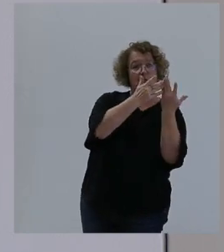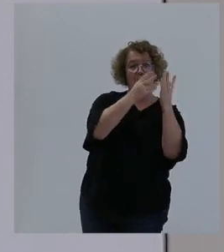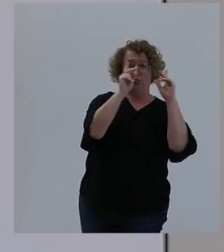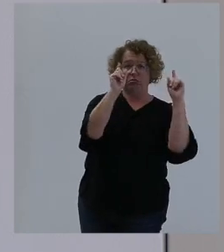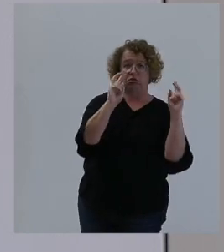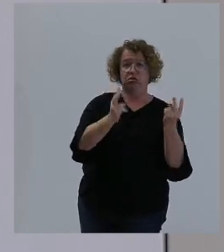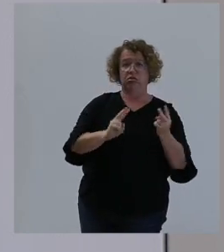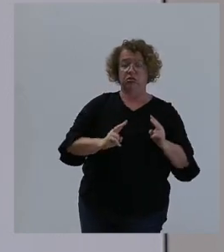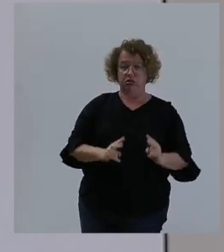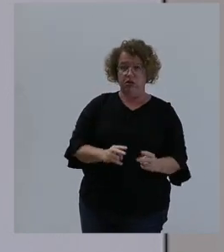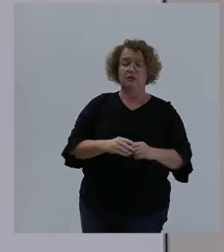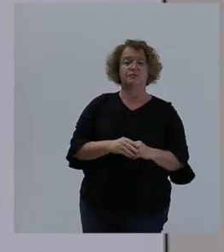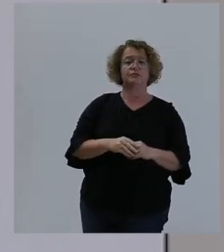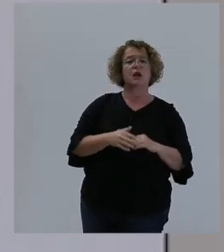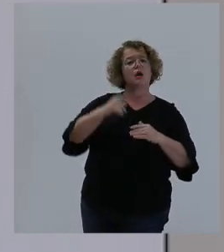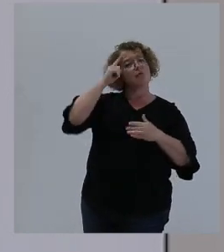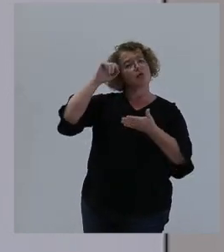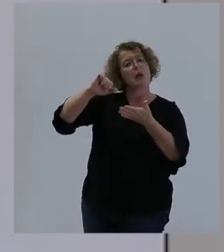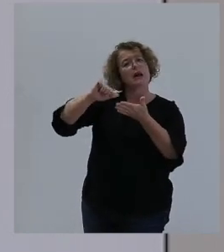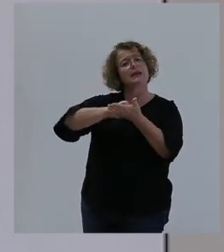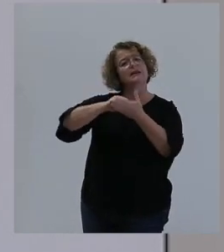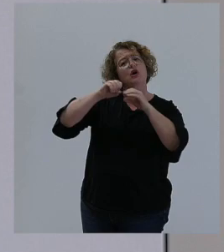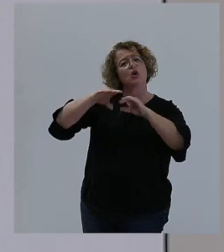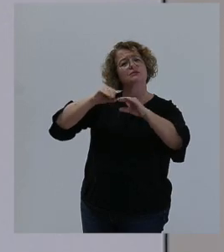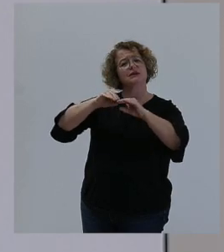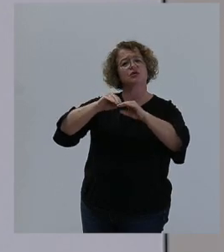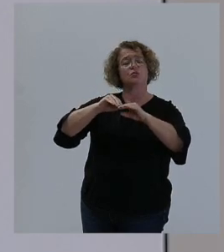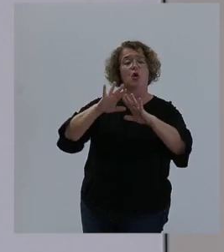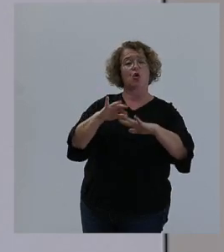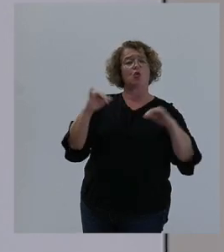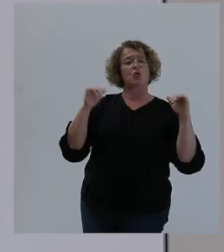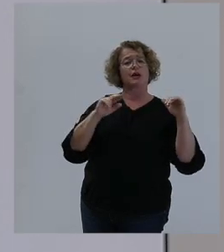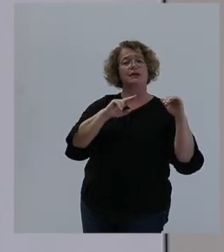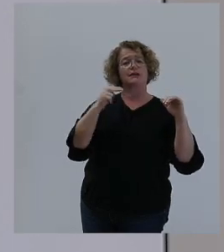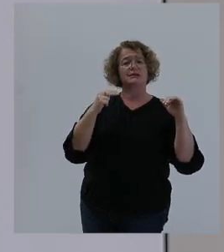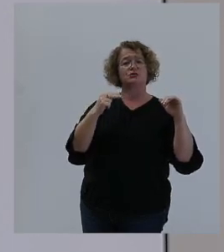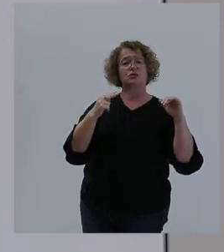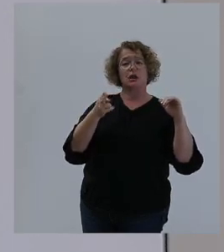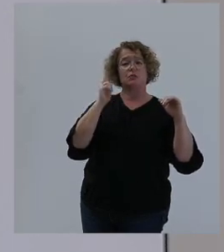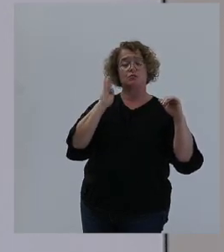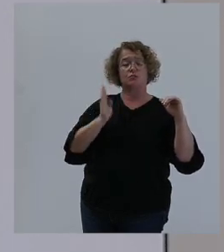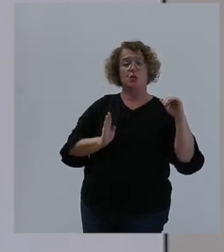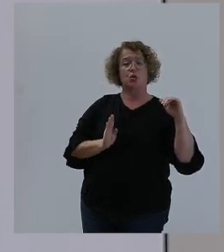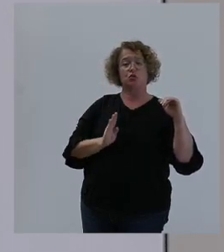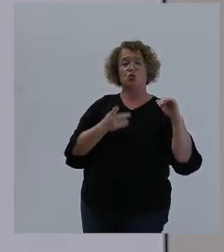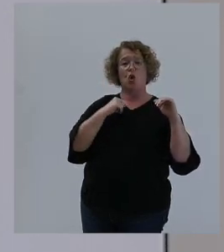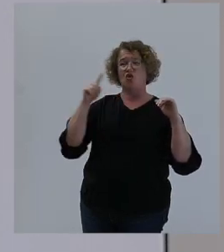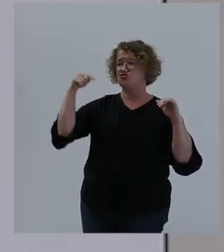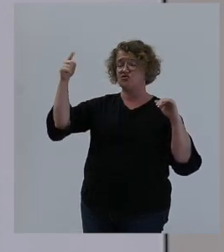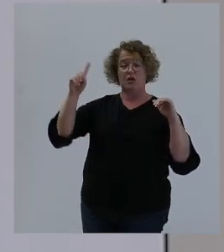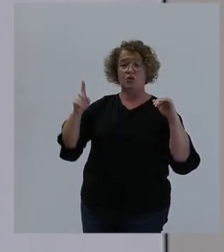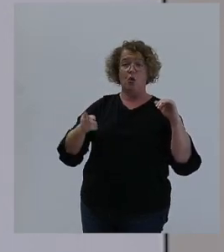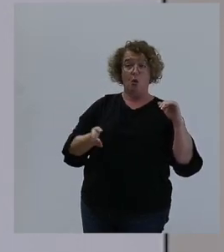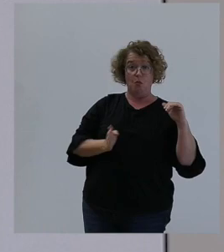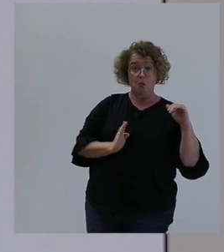beaucoup aimé que la Ligue de l'enseignement fasse son congrès national, non pas à l'Université de Bordeaux en juin, mais à l'Université Bordeaux-Montaigne. Quand on parle de